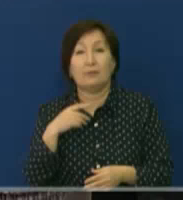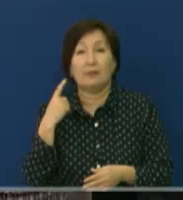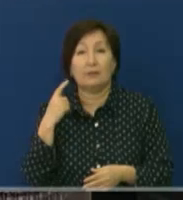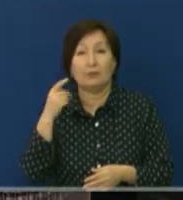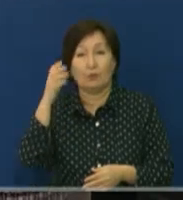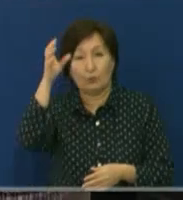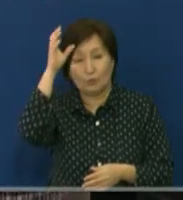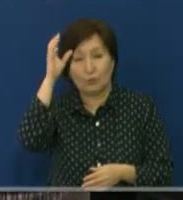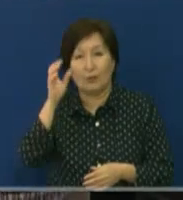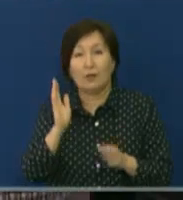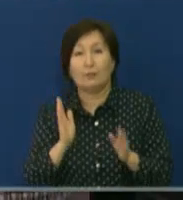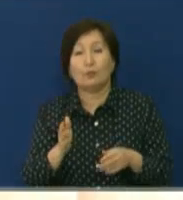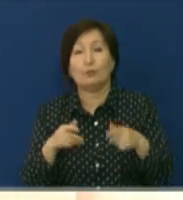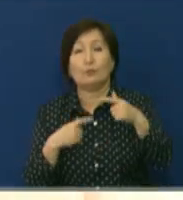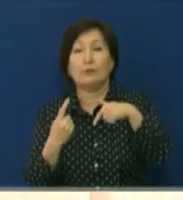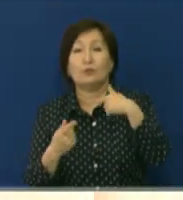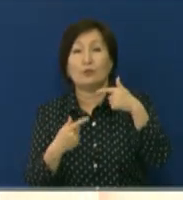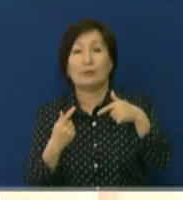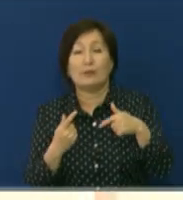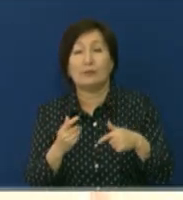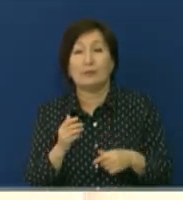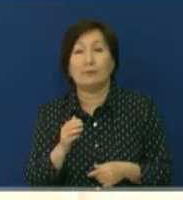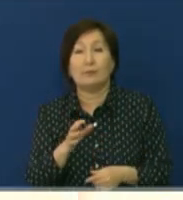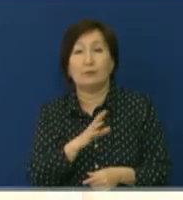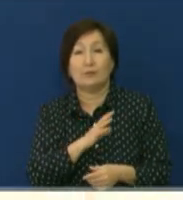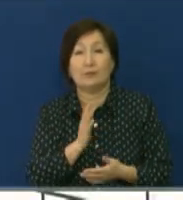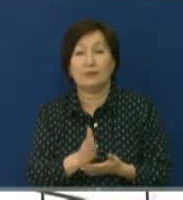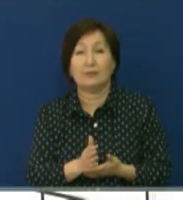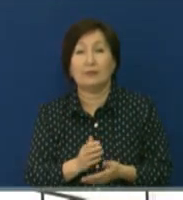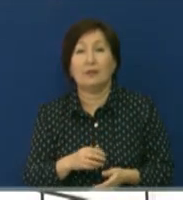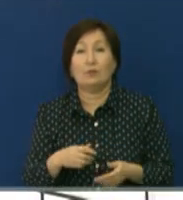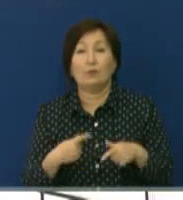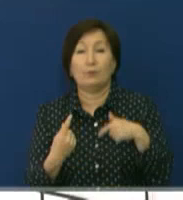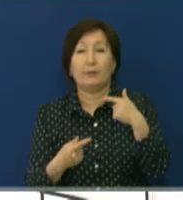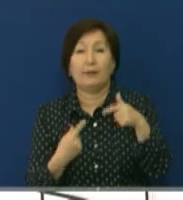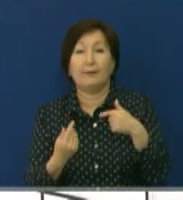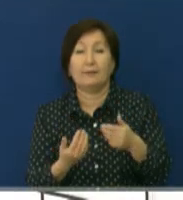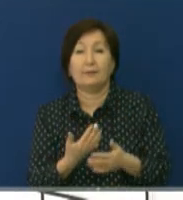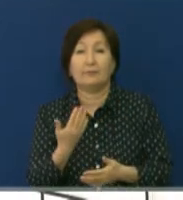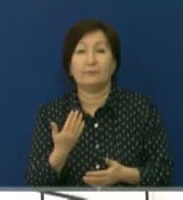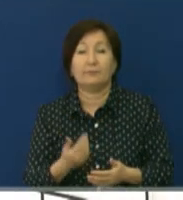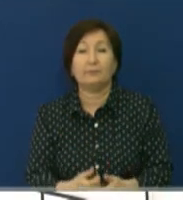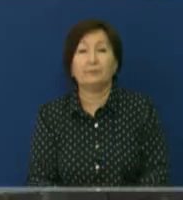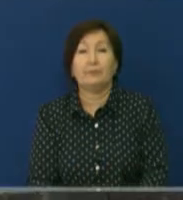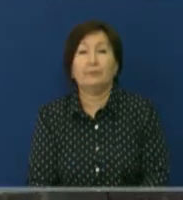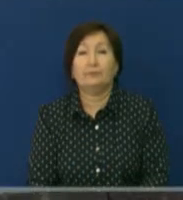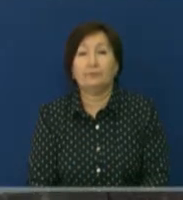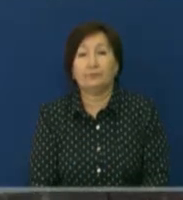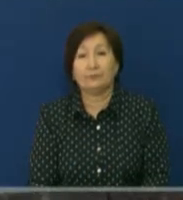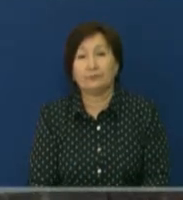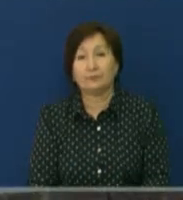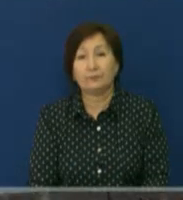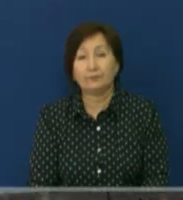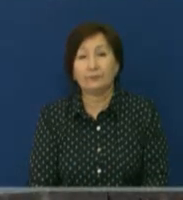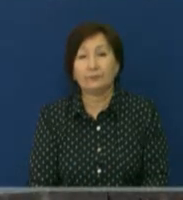и в других районах восточного казахстана сам оценена в бердибека рамбай а джигита абзал be cool иайдо сайт калиев